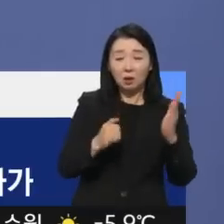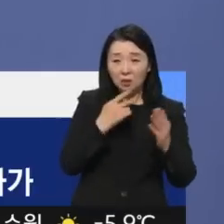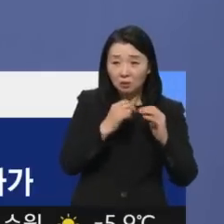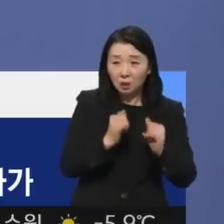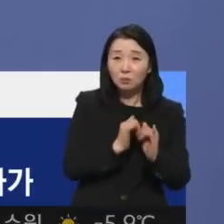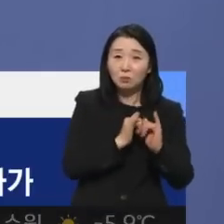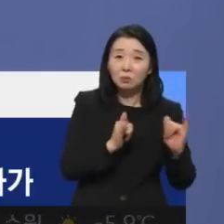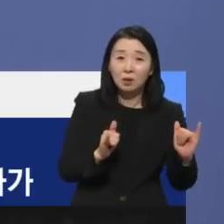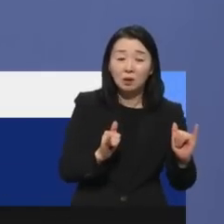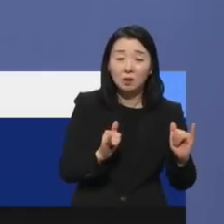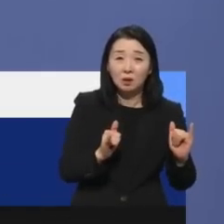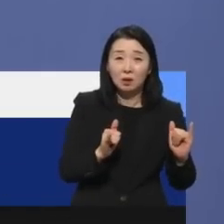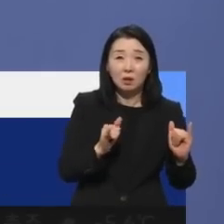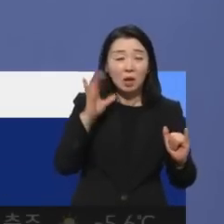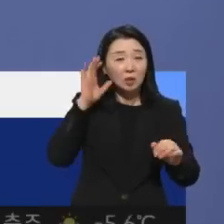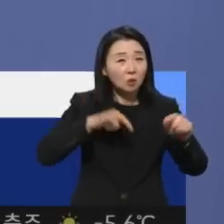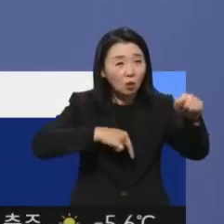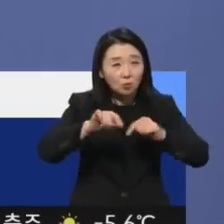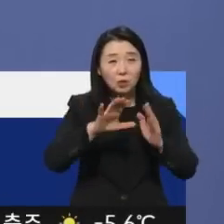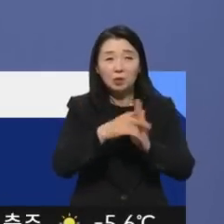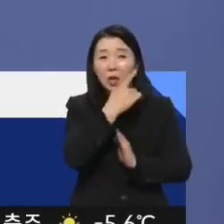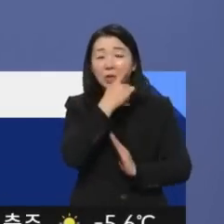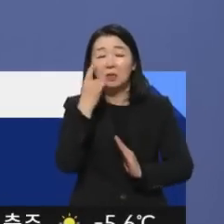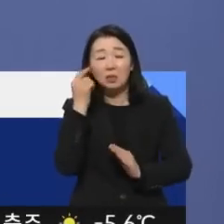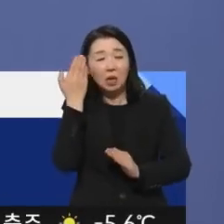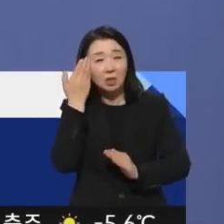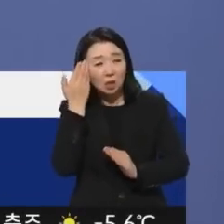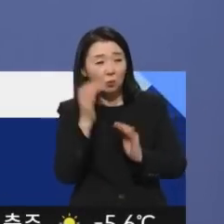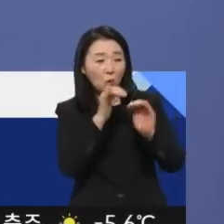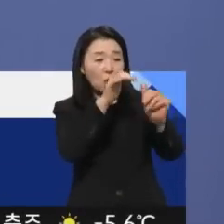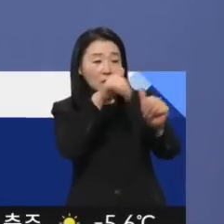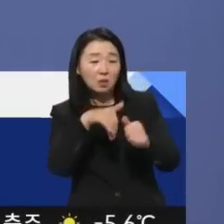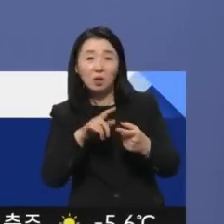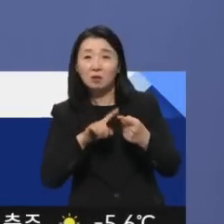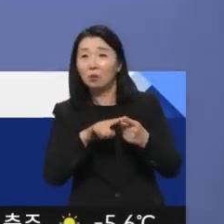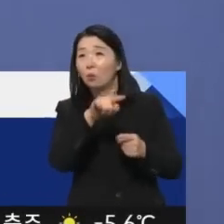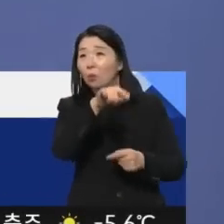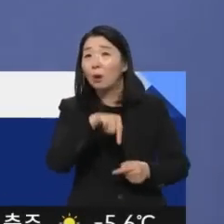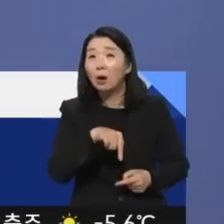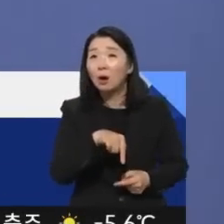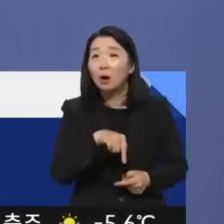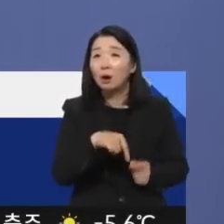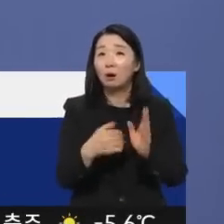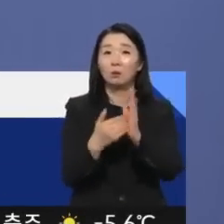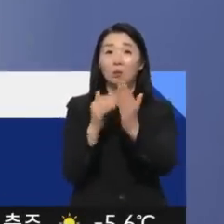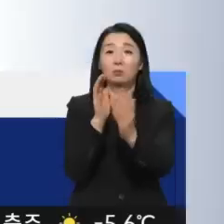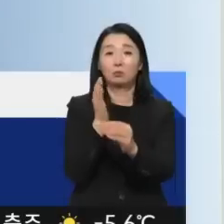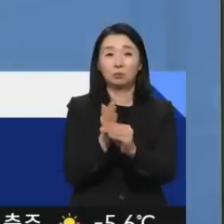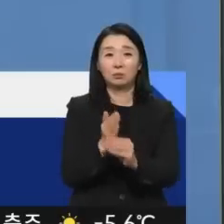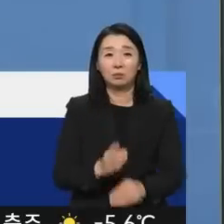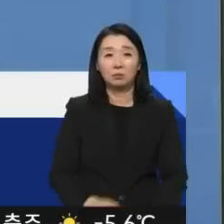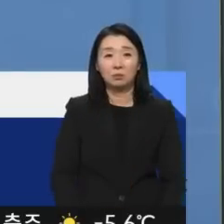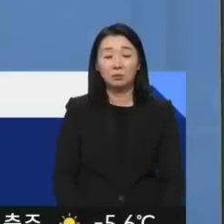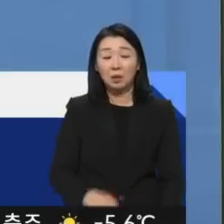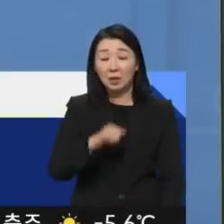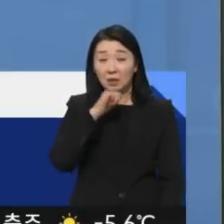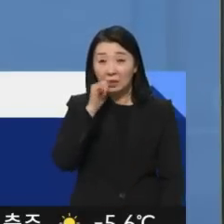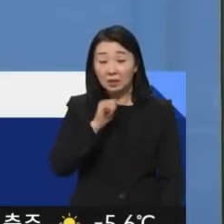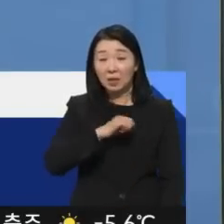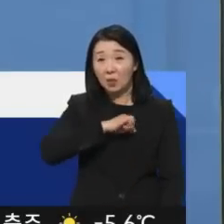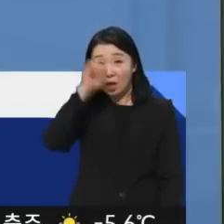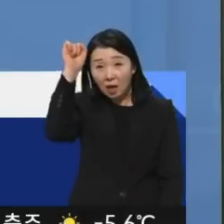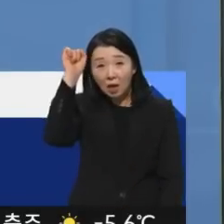생존자가 청문회에 증인이나 참고인으로 출석하는 것조차 거부하고 있다. 예산안을 처리한